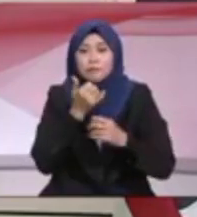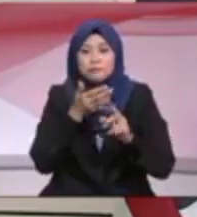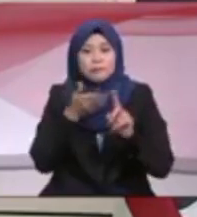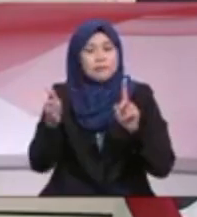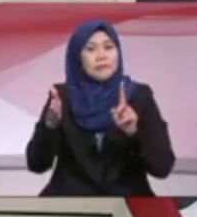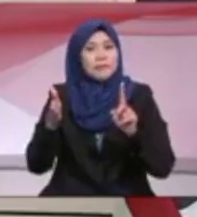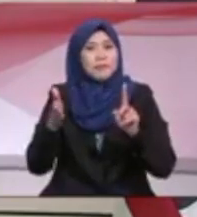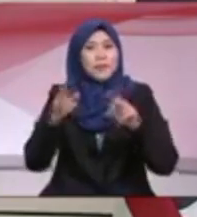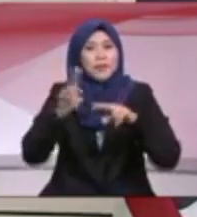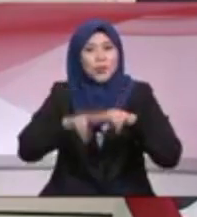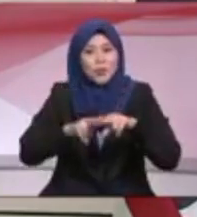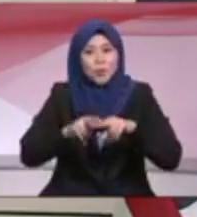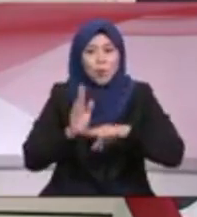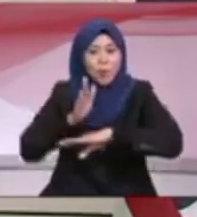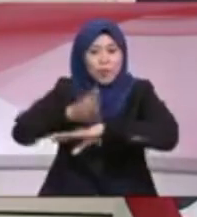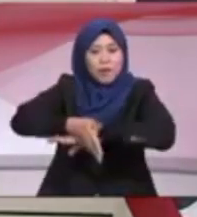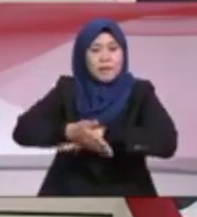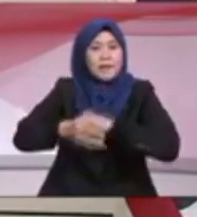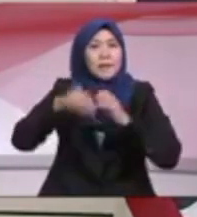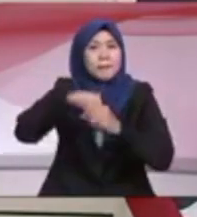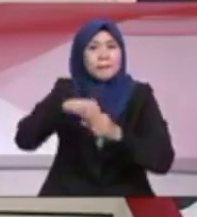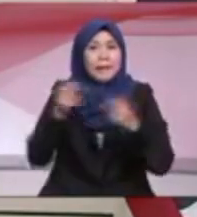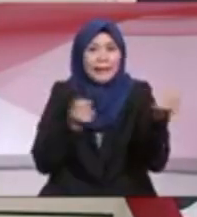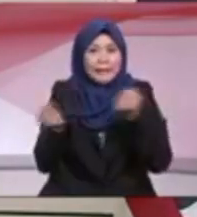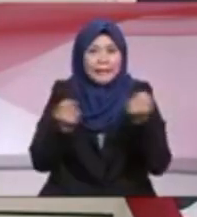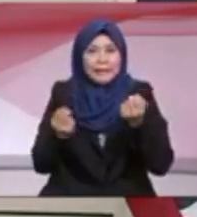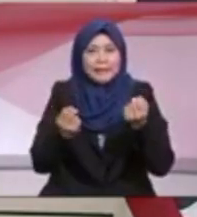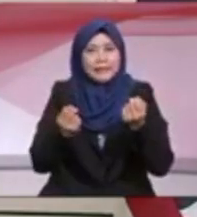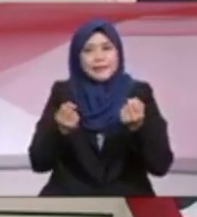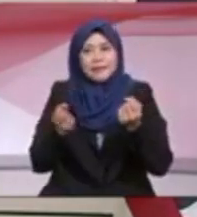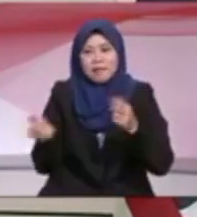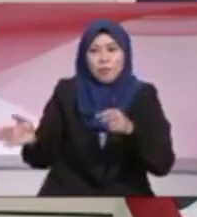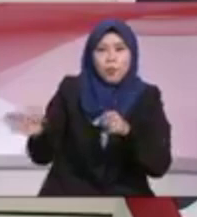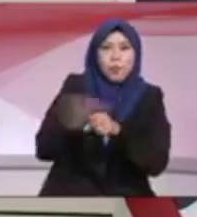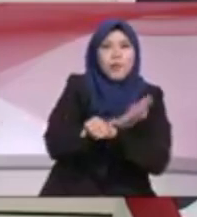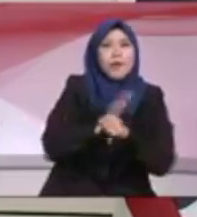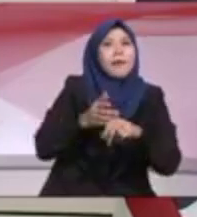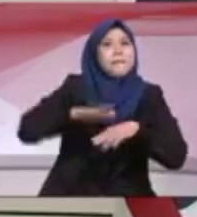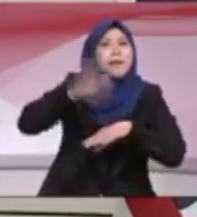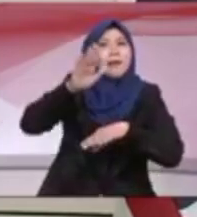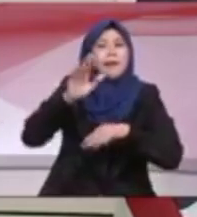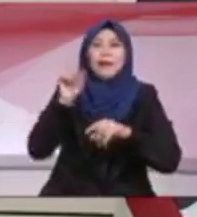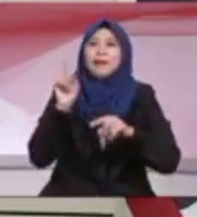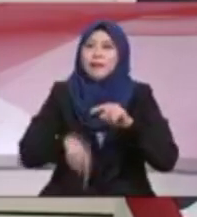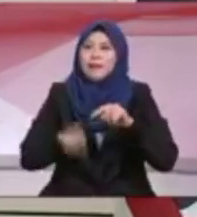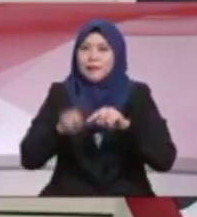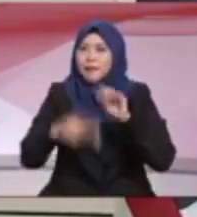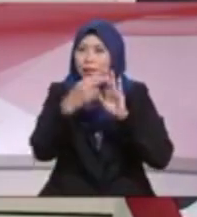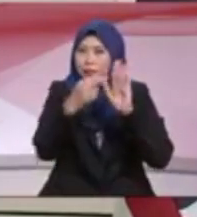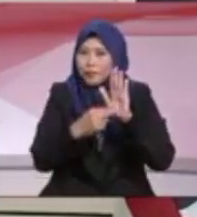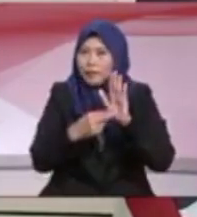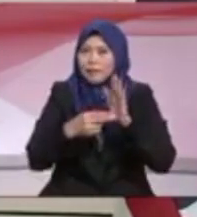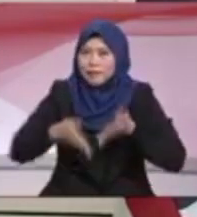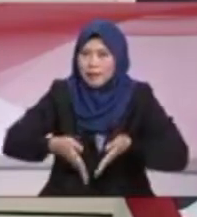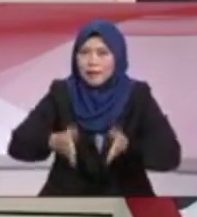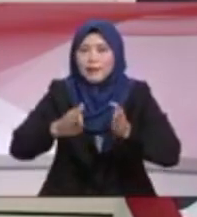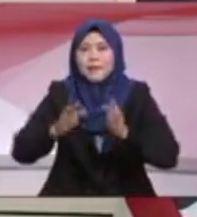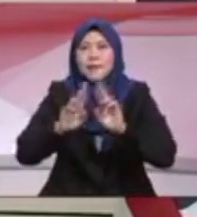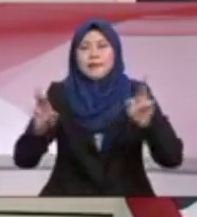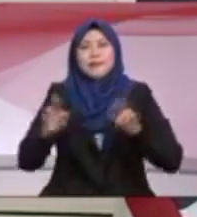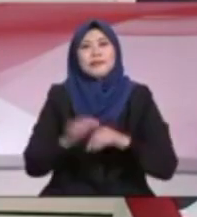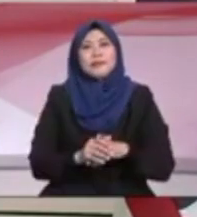daripada jumlah yang dibenarkan itu di bawah peraturan-peraturan ataupun undang-undang jalan raya lah. Ya, tidak kena mengena dengan kita. Kita